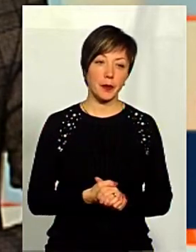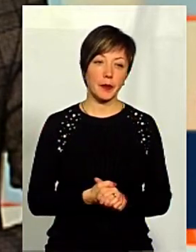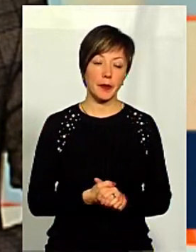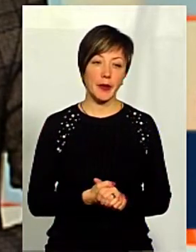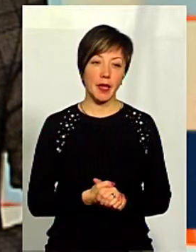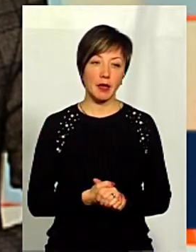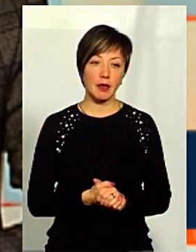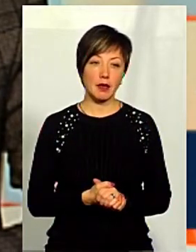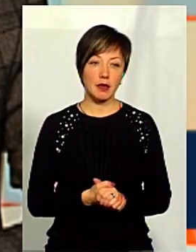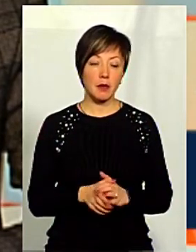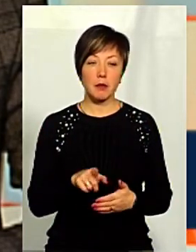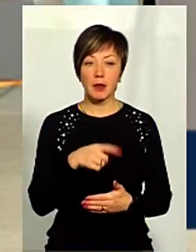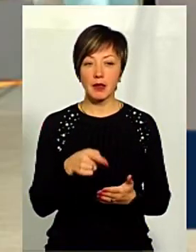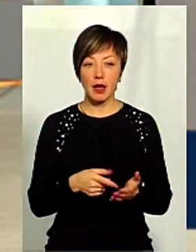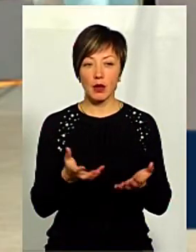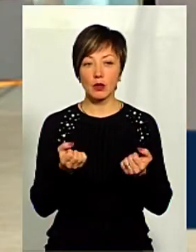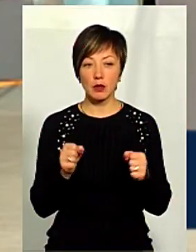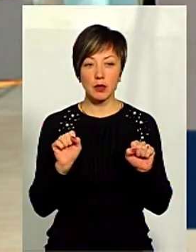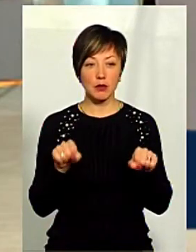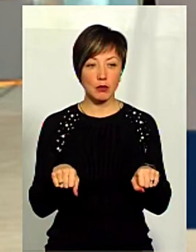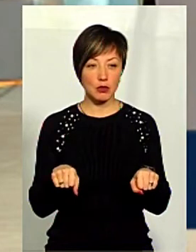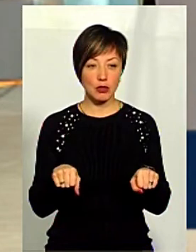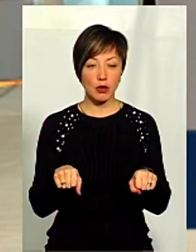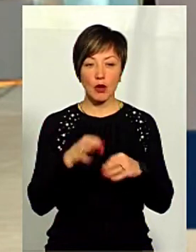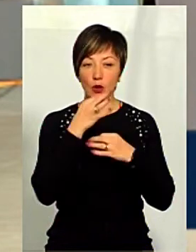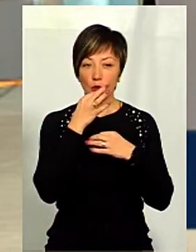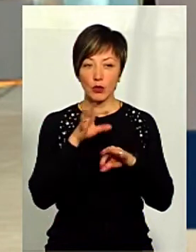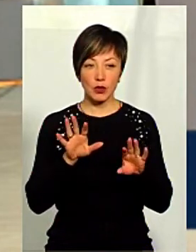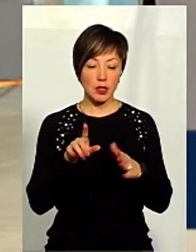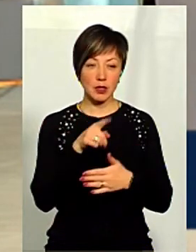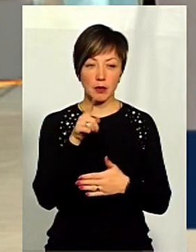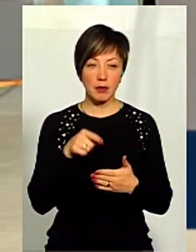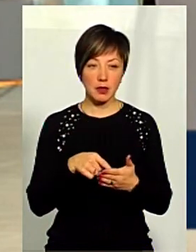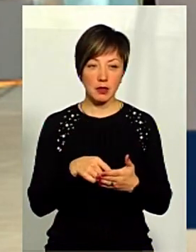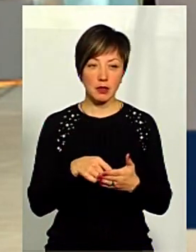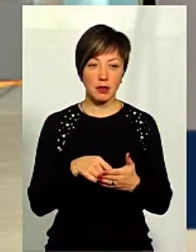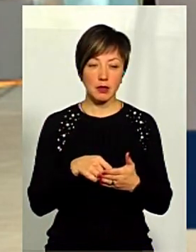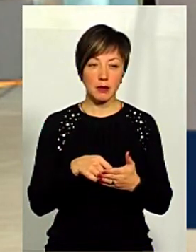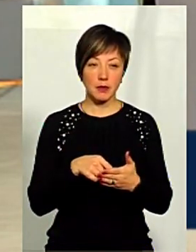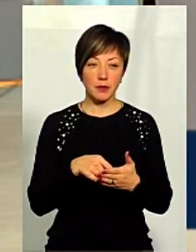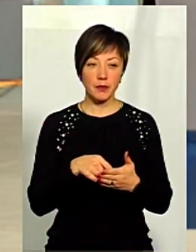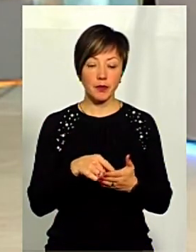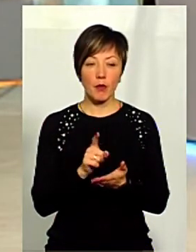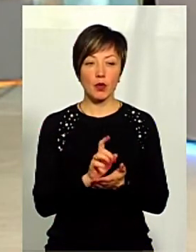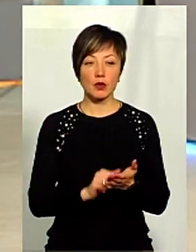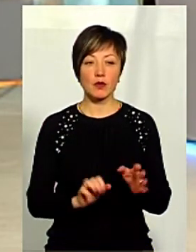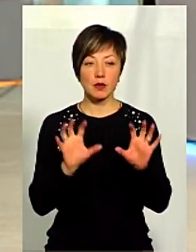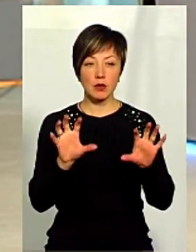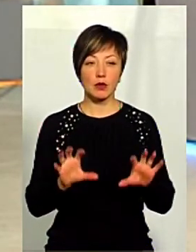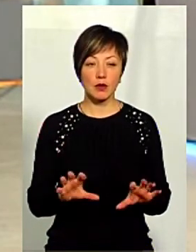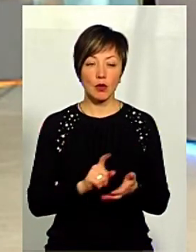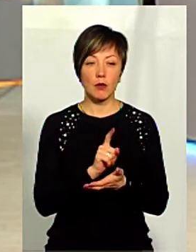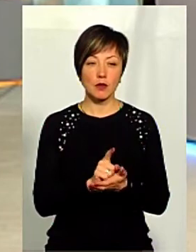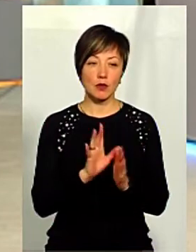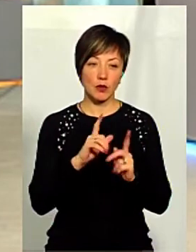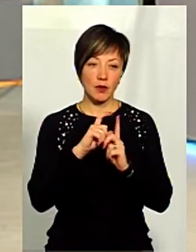І ну, питання отримати можна. Ну, будь-які будуть запитання в площині податкового законодавства,